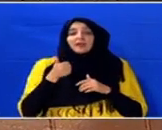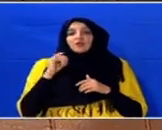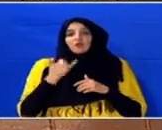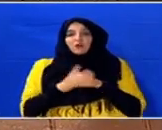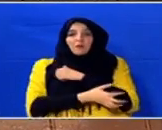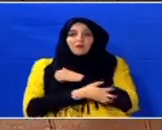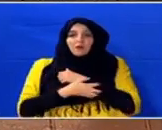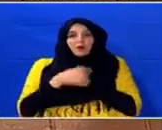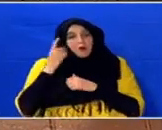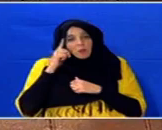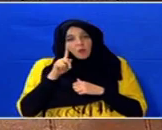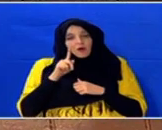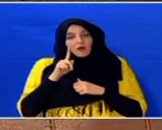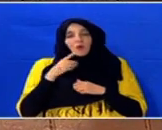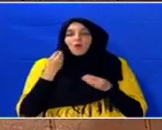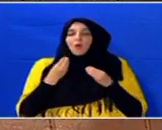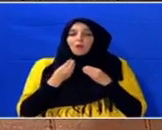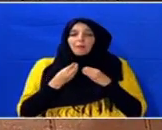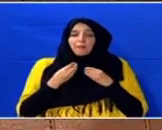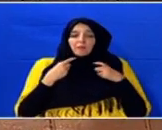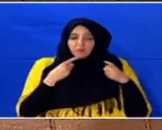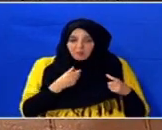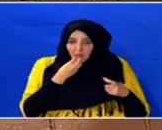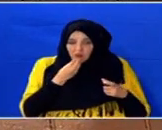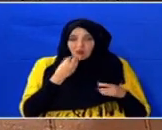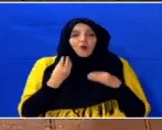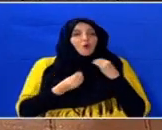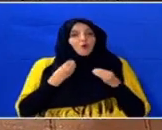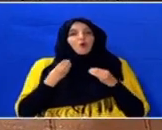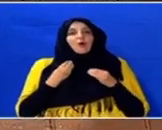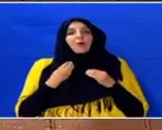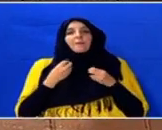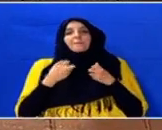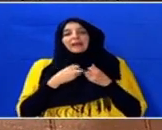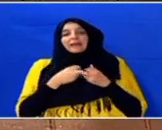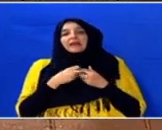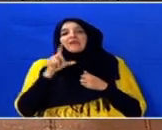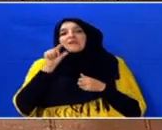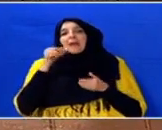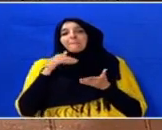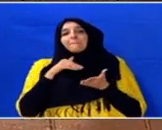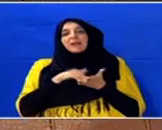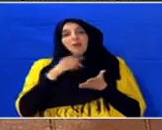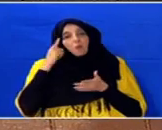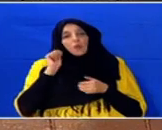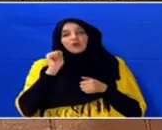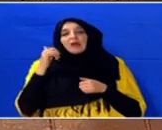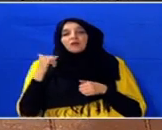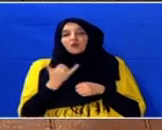أو تقديم مبلغ من المال لا يقل عن 200 دينار إذا استطعت، وإذا